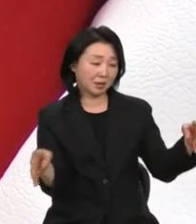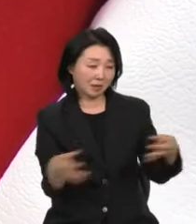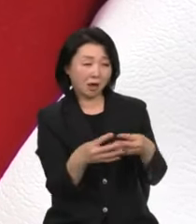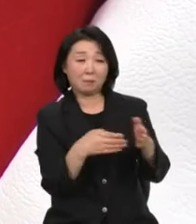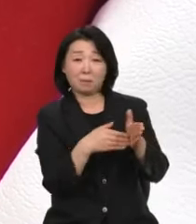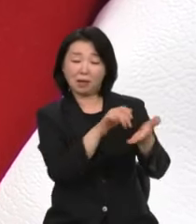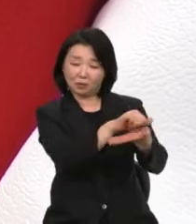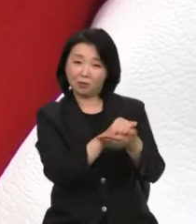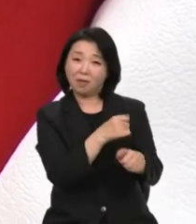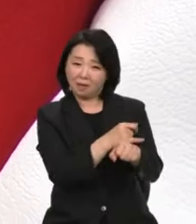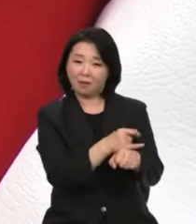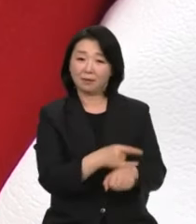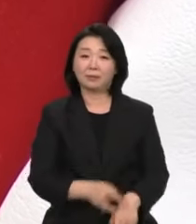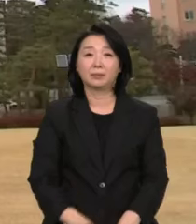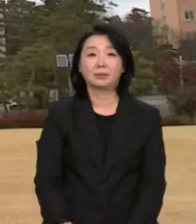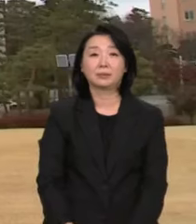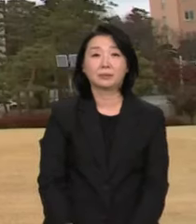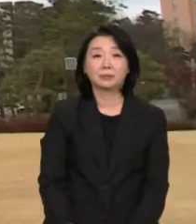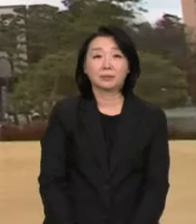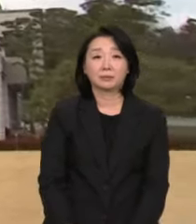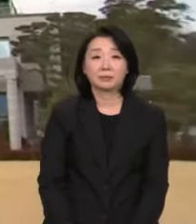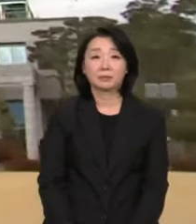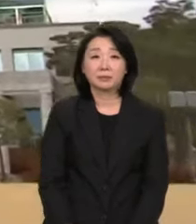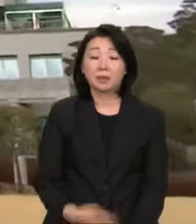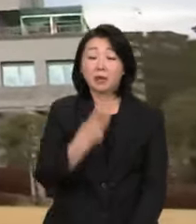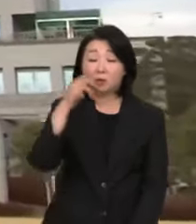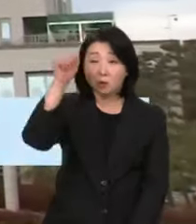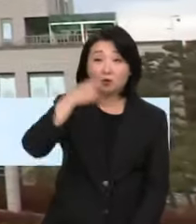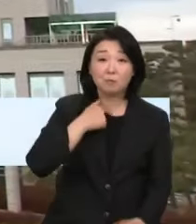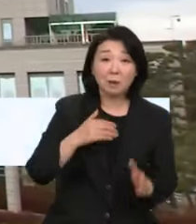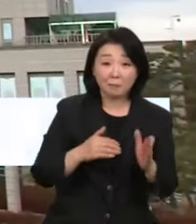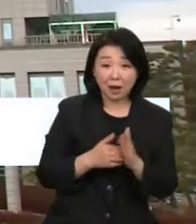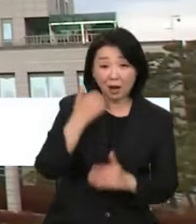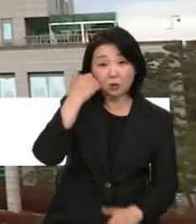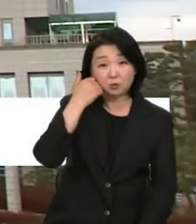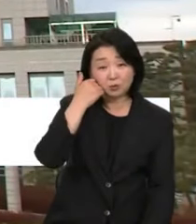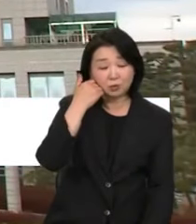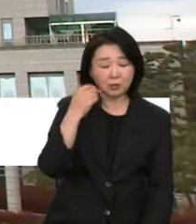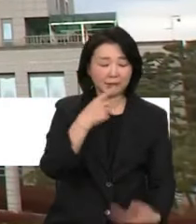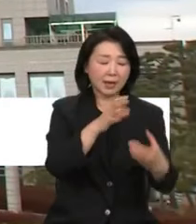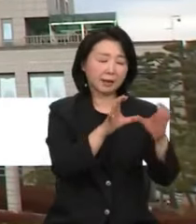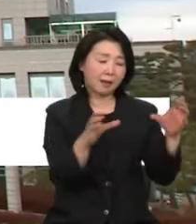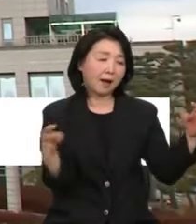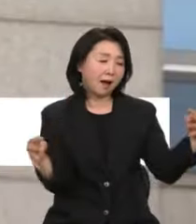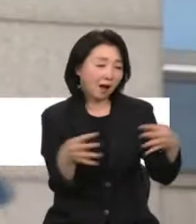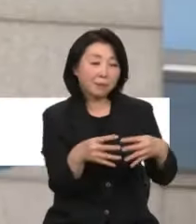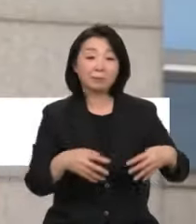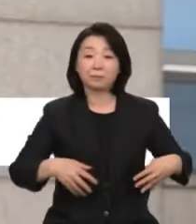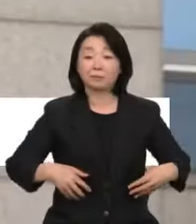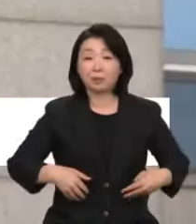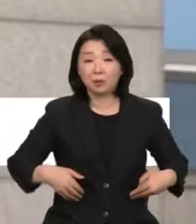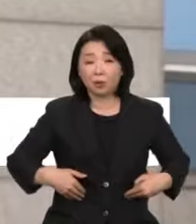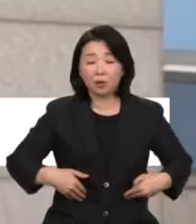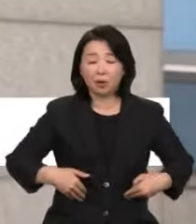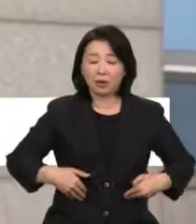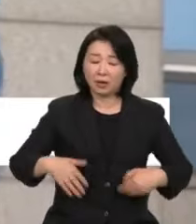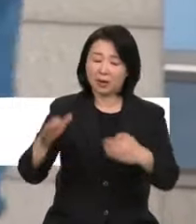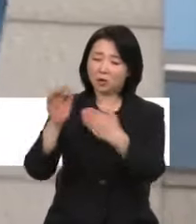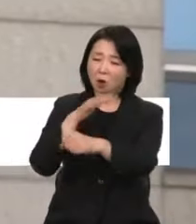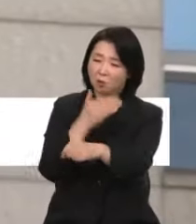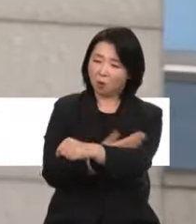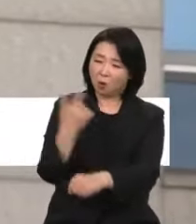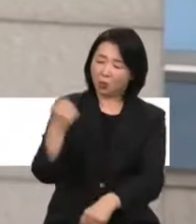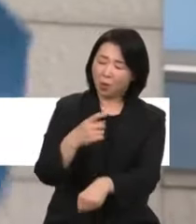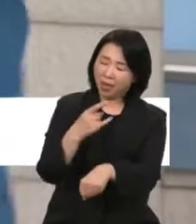수용 가능성을 밝히기도 했습니다. 서울에 출마했던 한 의원은 야당과 타협해볼 부분이 있다며 거부권을 또 행사하는 데